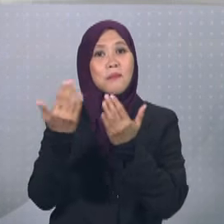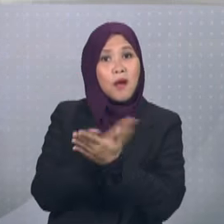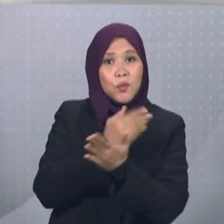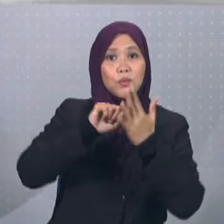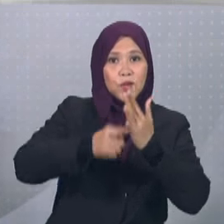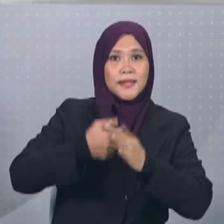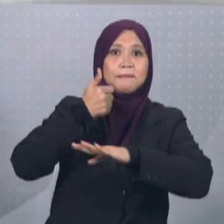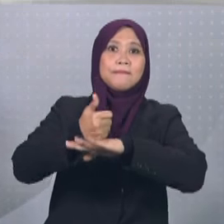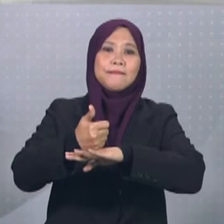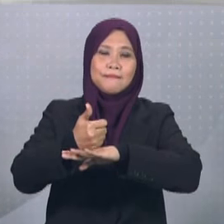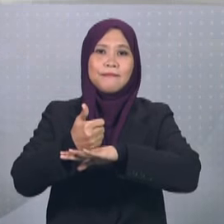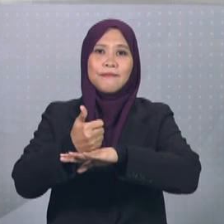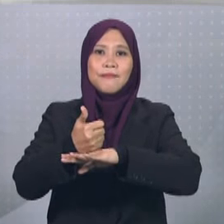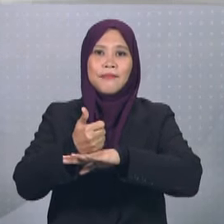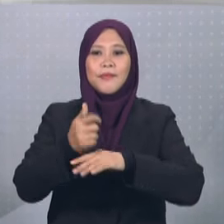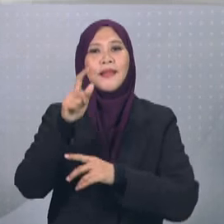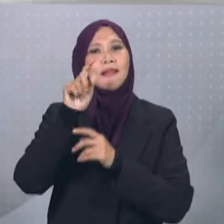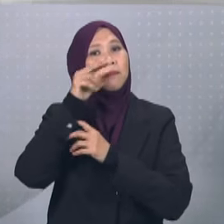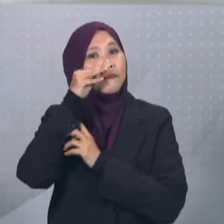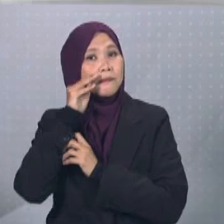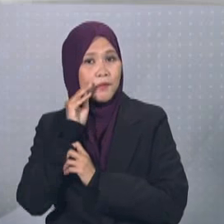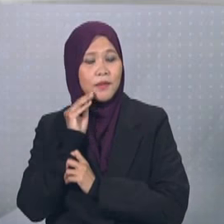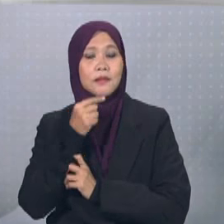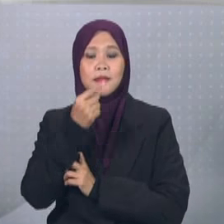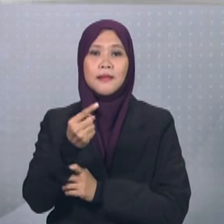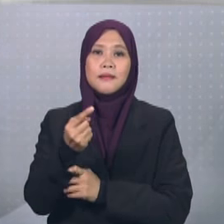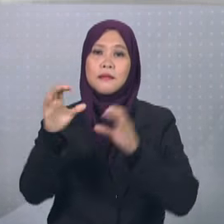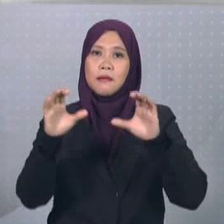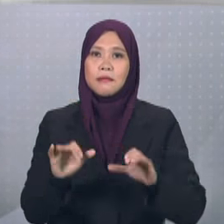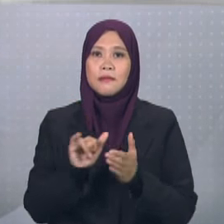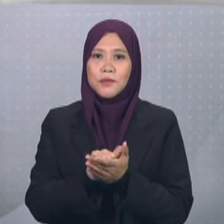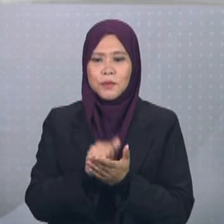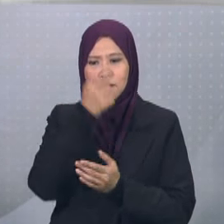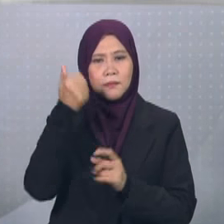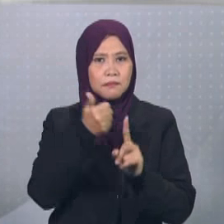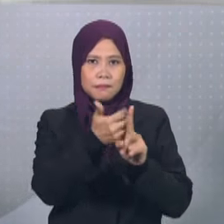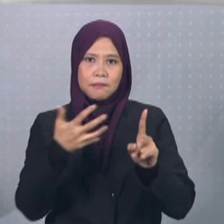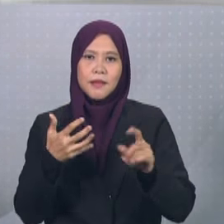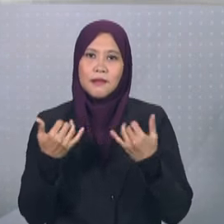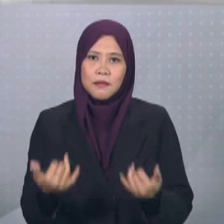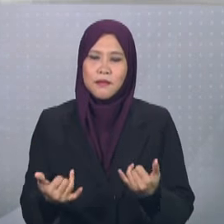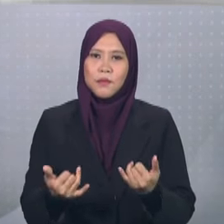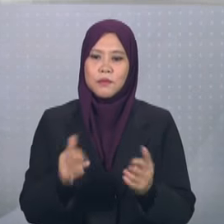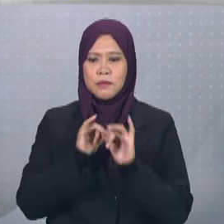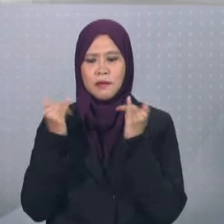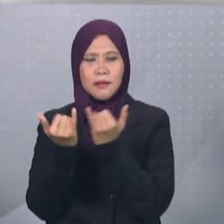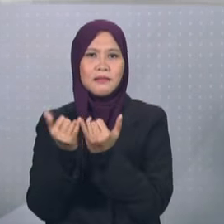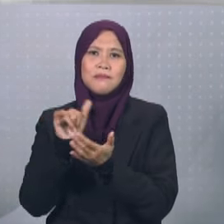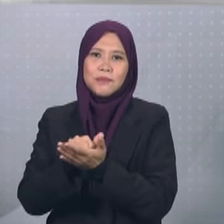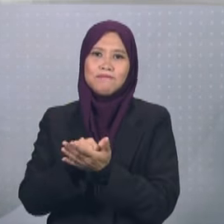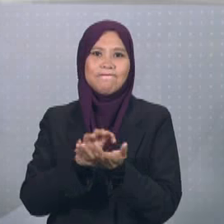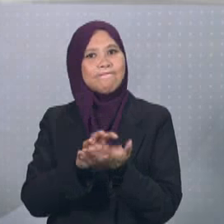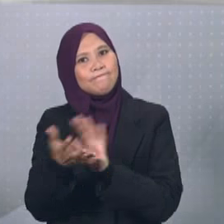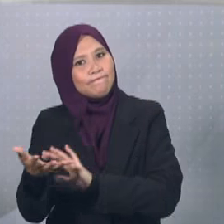atau startups. Menurut Tan Sri Muhyiddin, langkah itu diambil setelah impak terhadap sektor itu yang turut terjejas